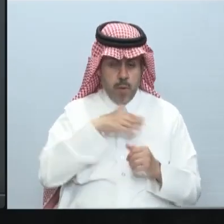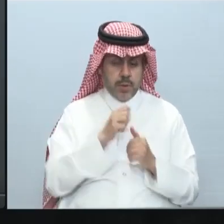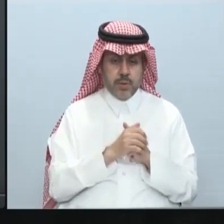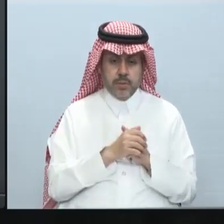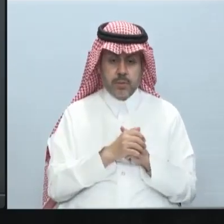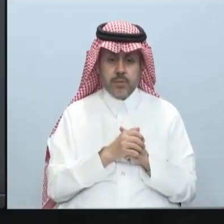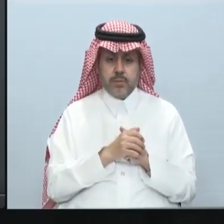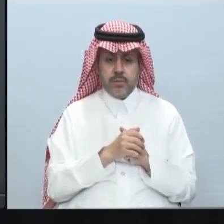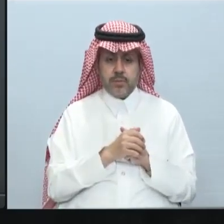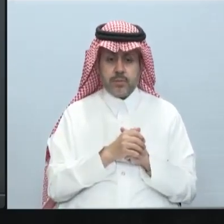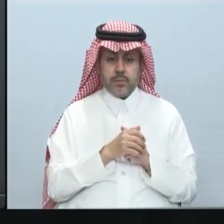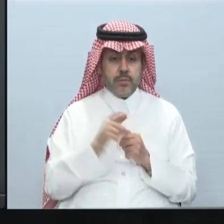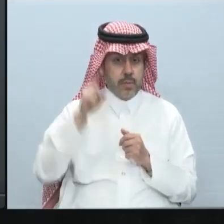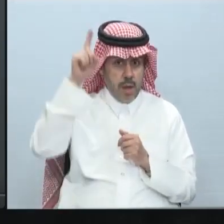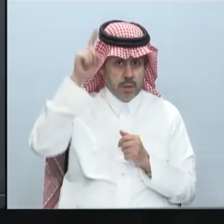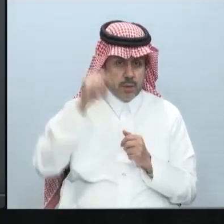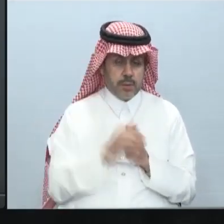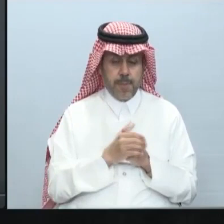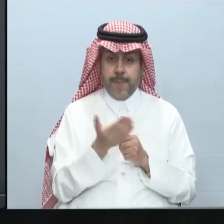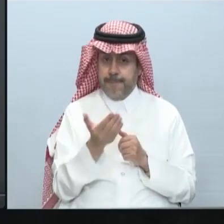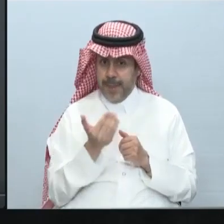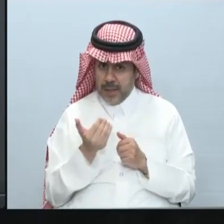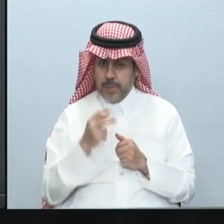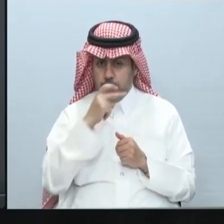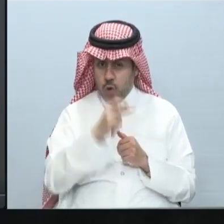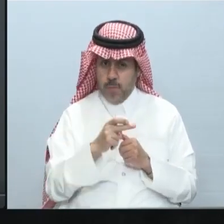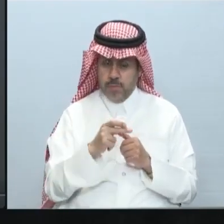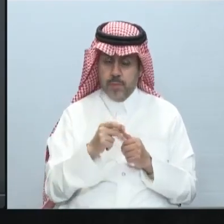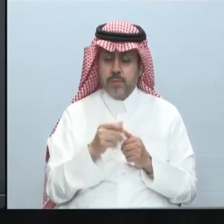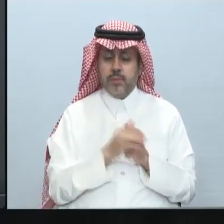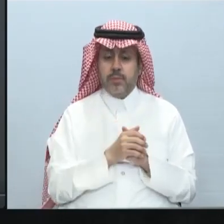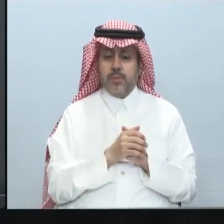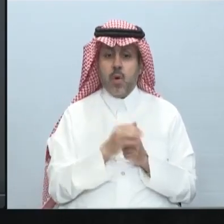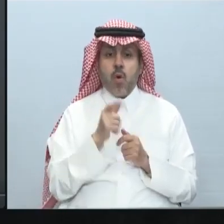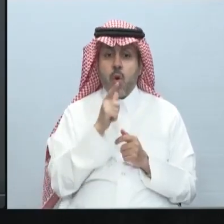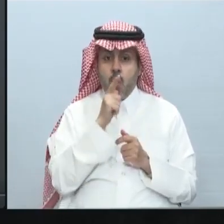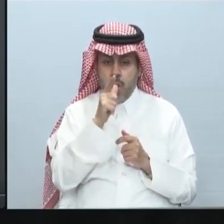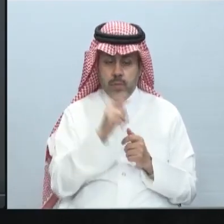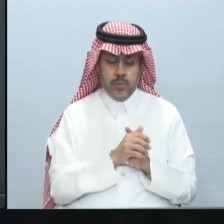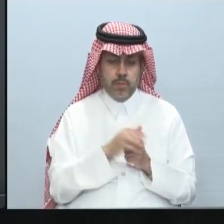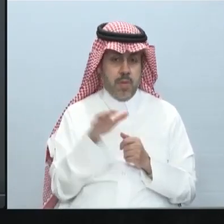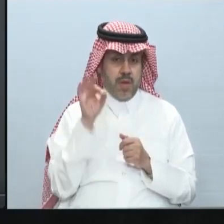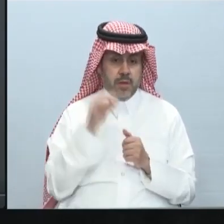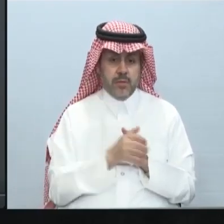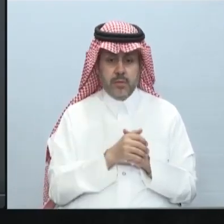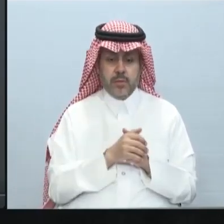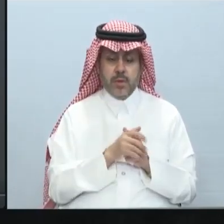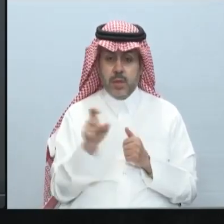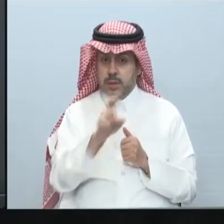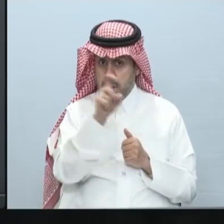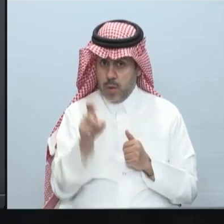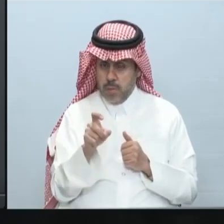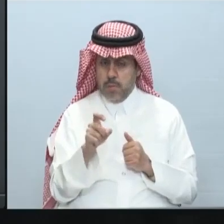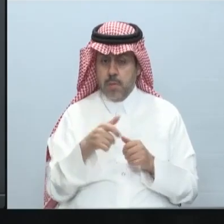باسئله اسبق الله وقدم الله هذا الجواب بقوله قل فمثلا يسالونك عن